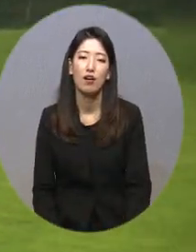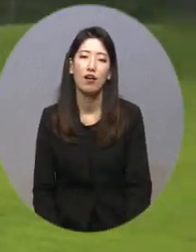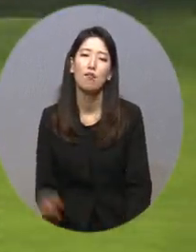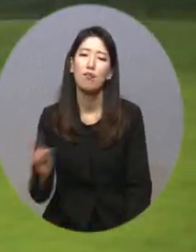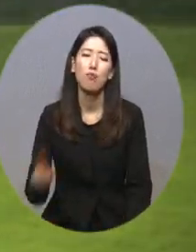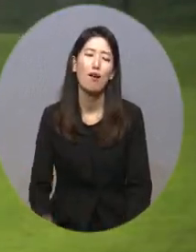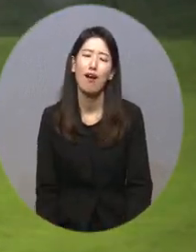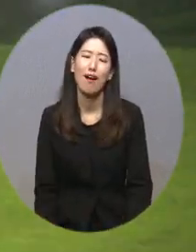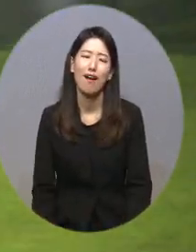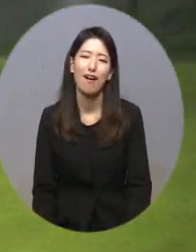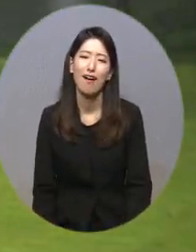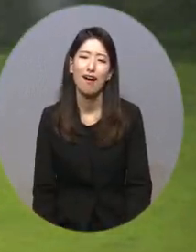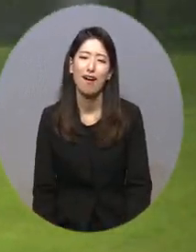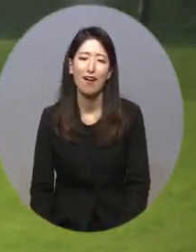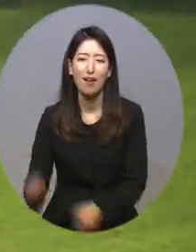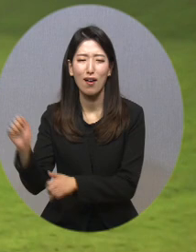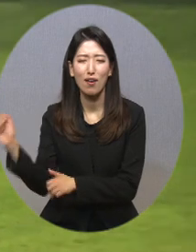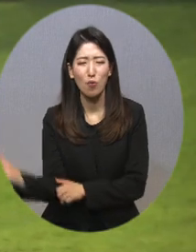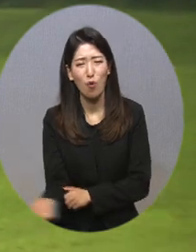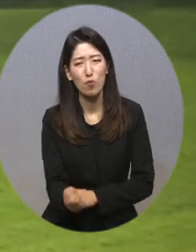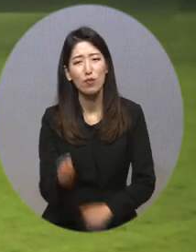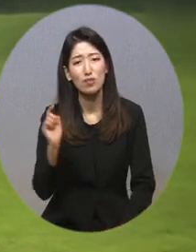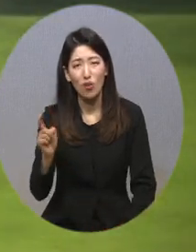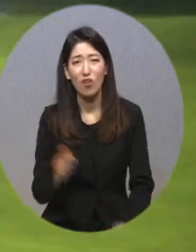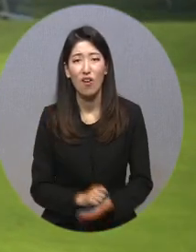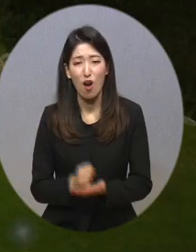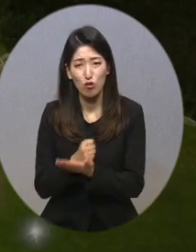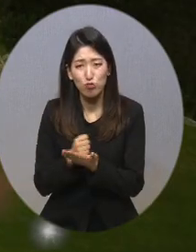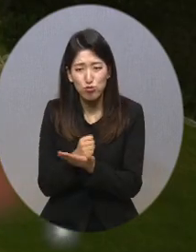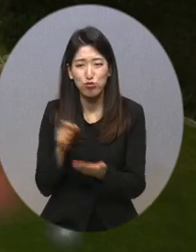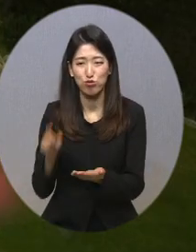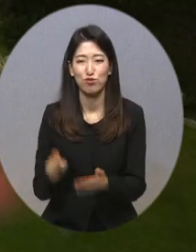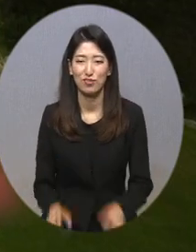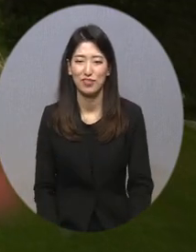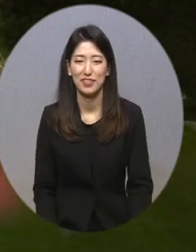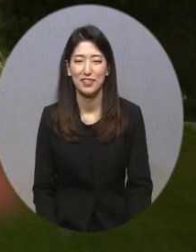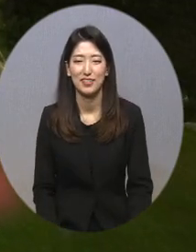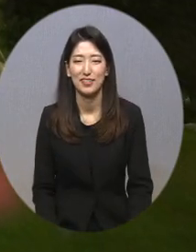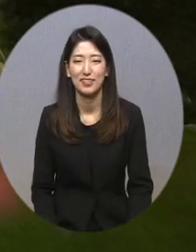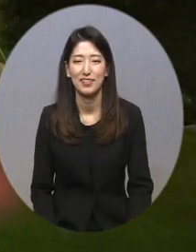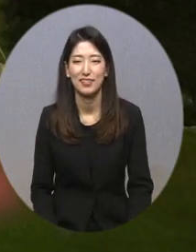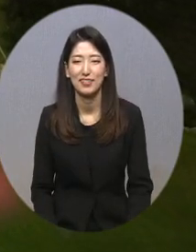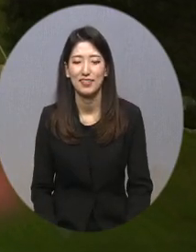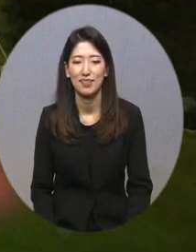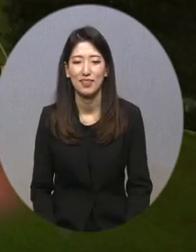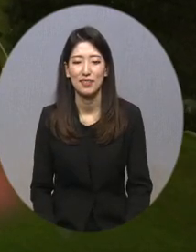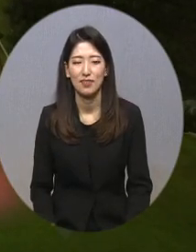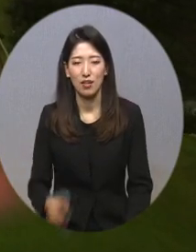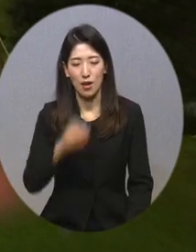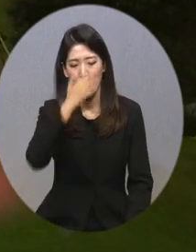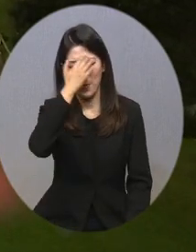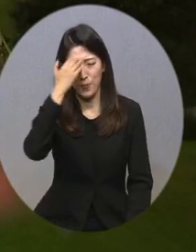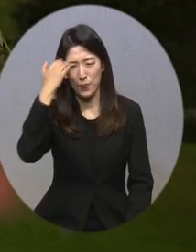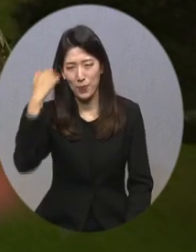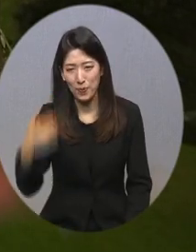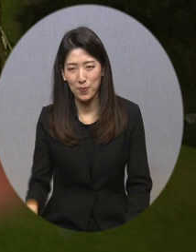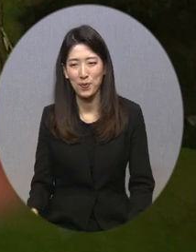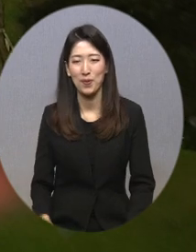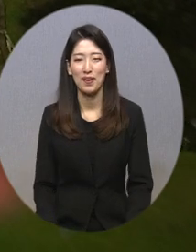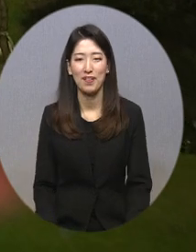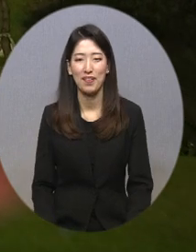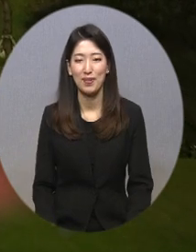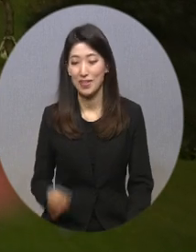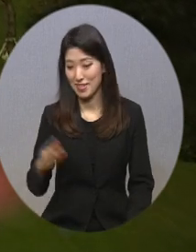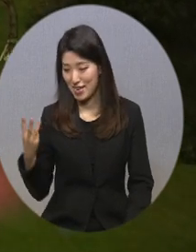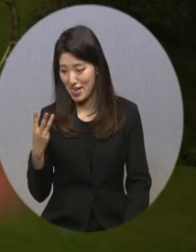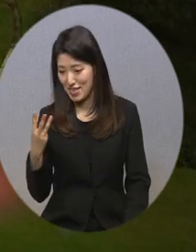골프를! 아, 진짜 저렇게. 아, 진짜 저렇게 친다고? 와, 이거 진짜 천만다행이다. 우리 합이 좋은가?